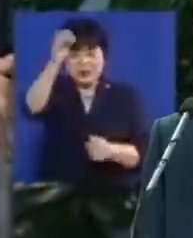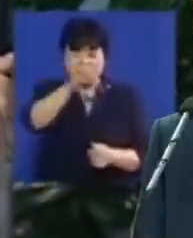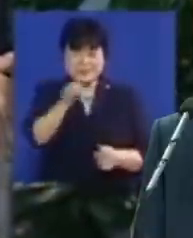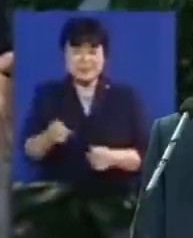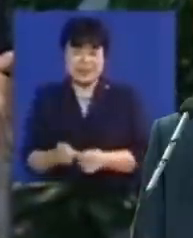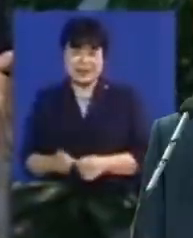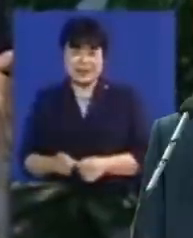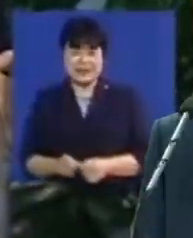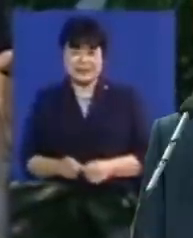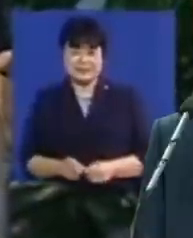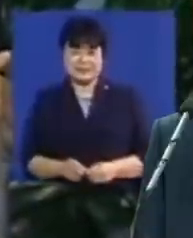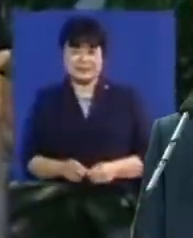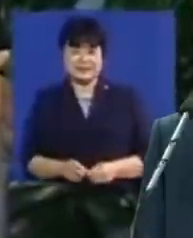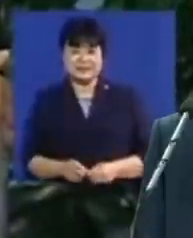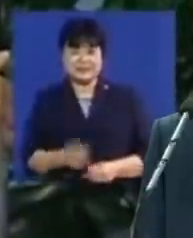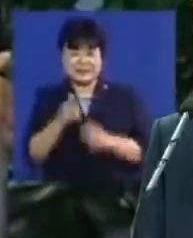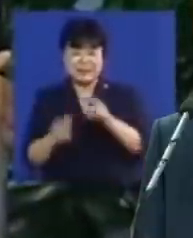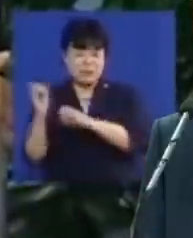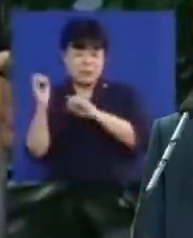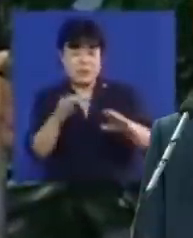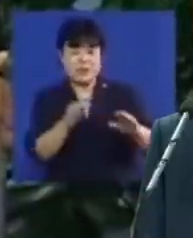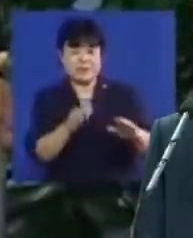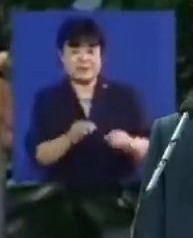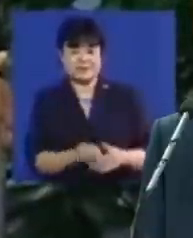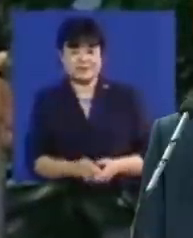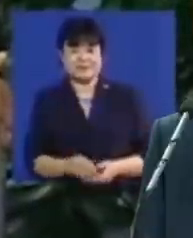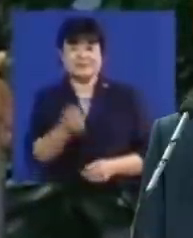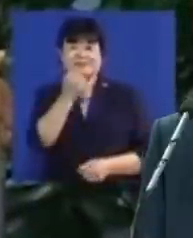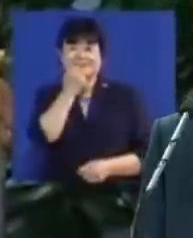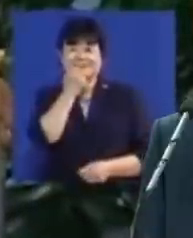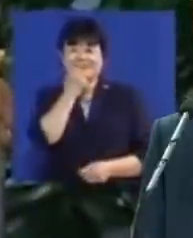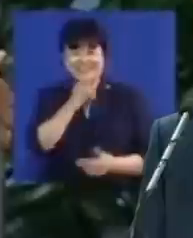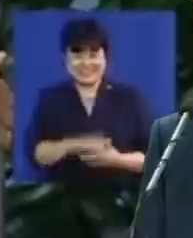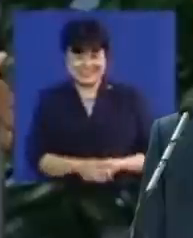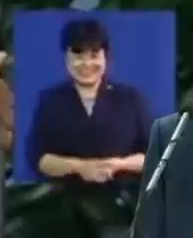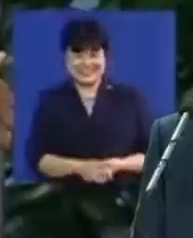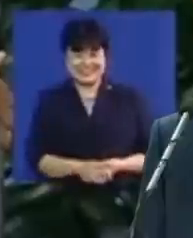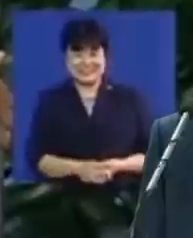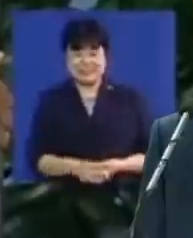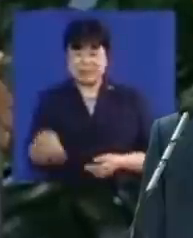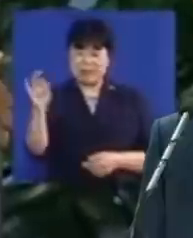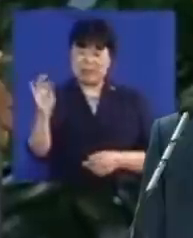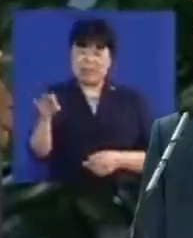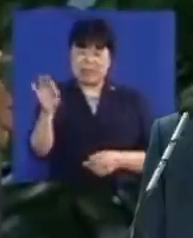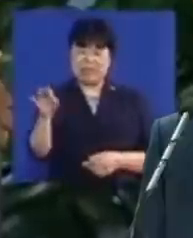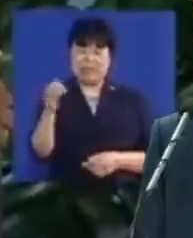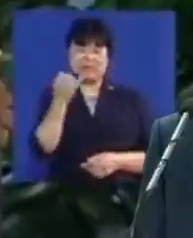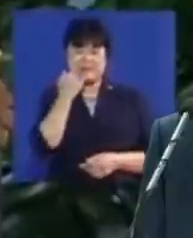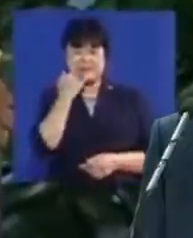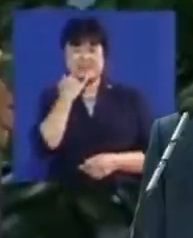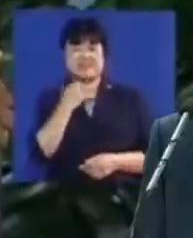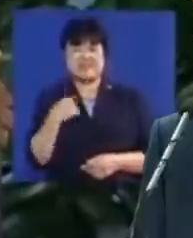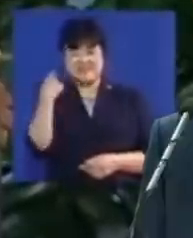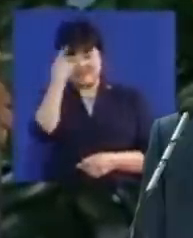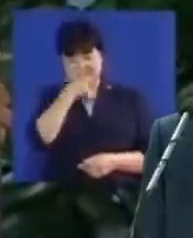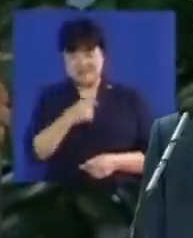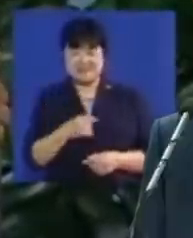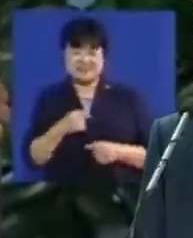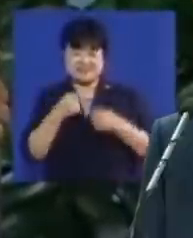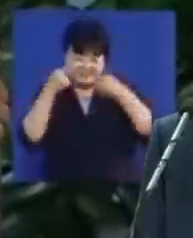던지면 십자가는 인터넷을 보고 웃습니다. 별 볼 일 없다. 더 이상 그러지